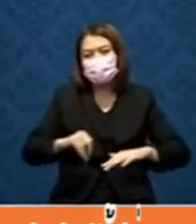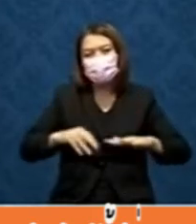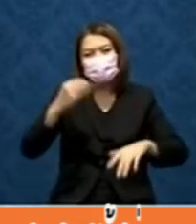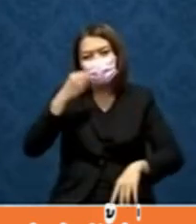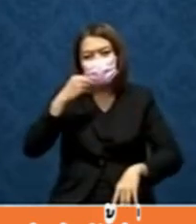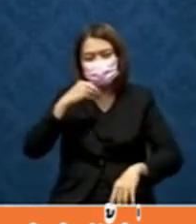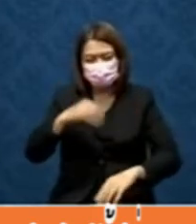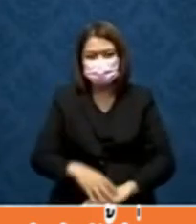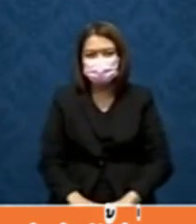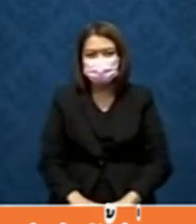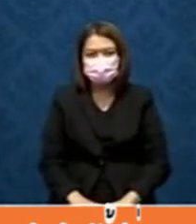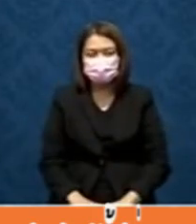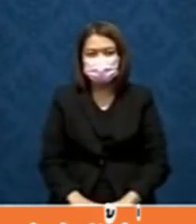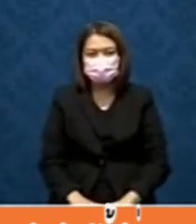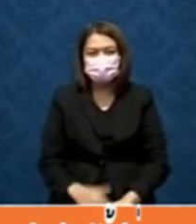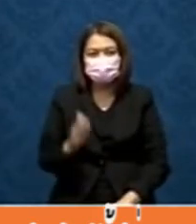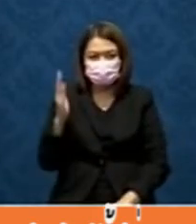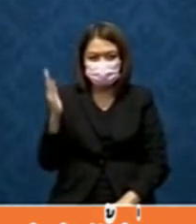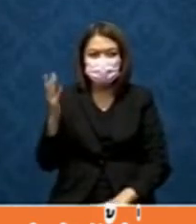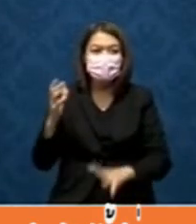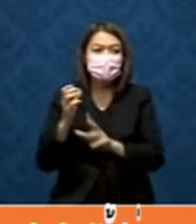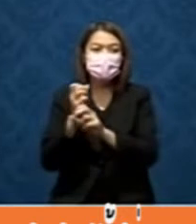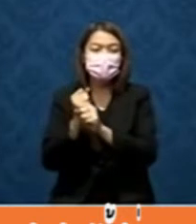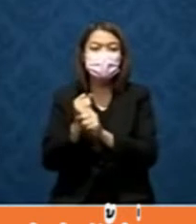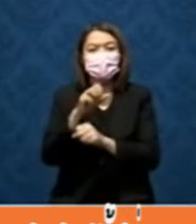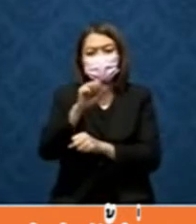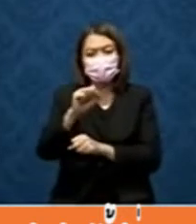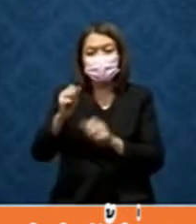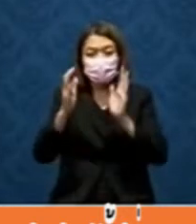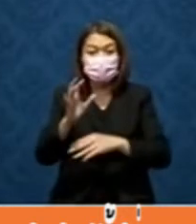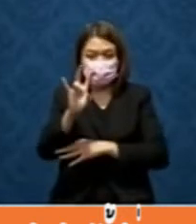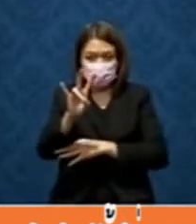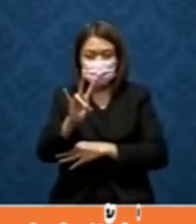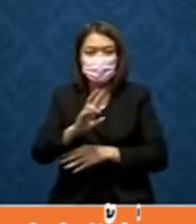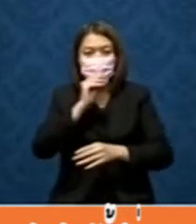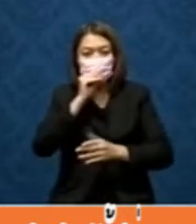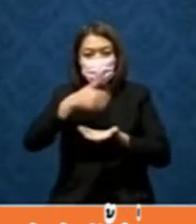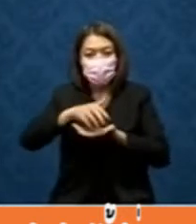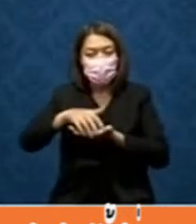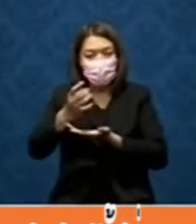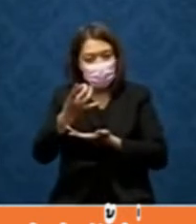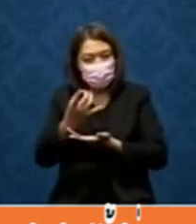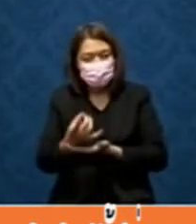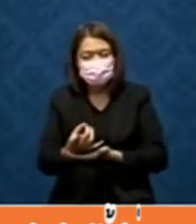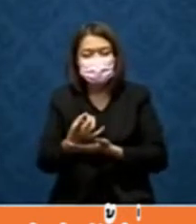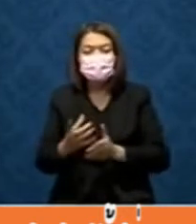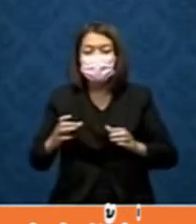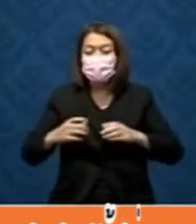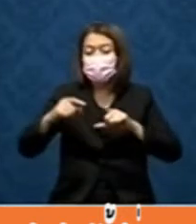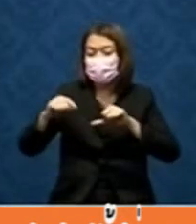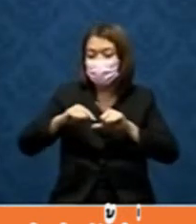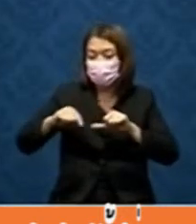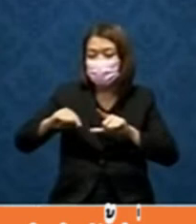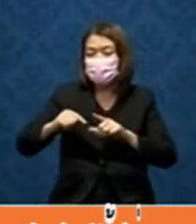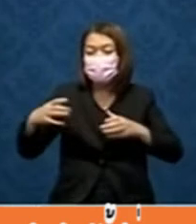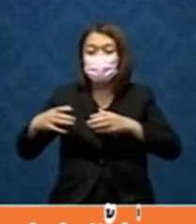เสมอสัไท 3 ของผมจงเป็นการสรุปรวมว่ สอสอทั้ง 7 ท่านพูดอะไร และทีมงานของพัก 9 ไกล ไม่วา